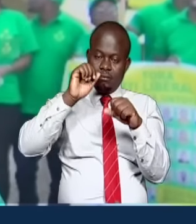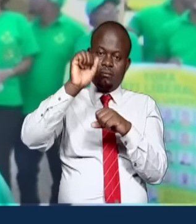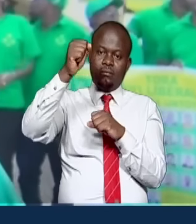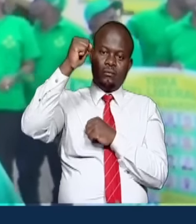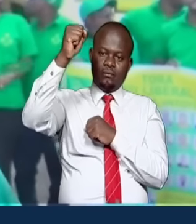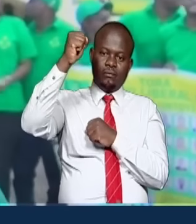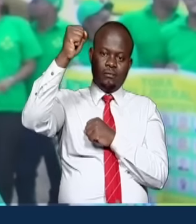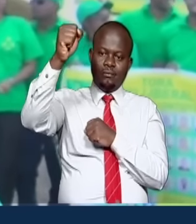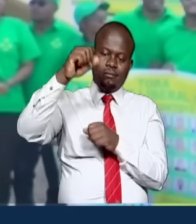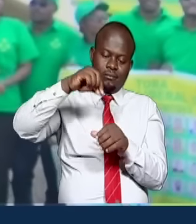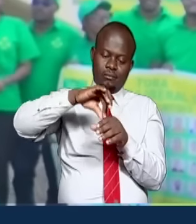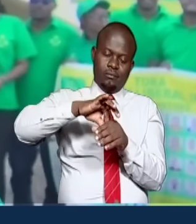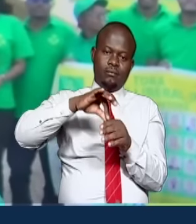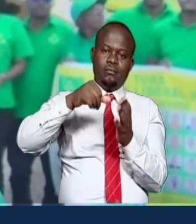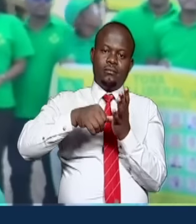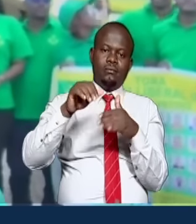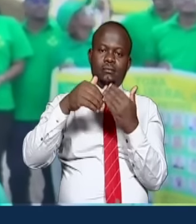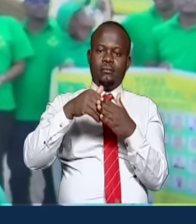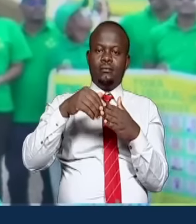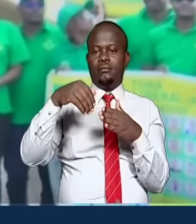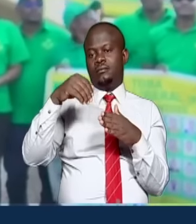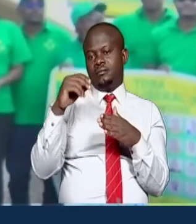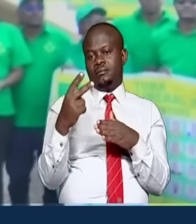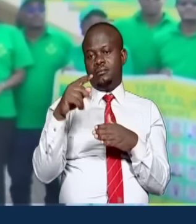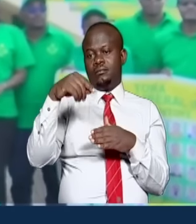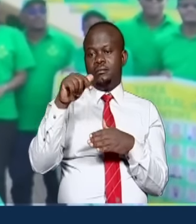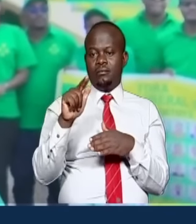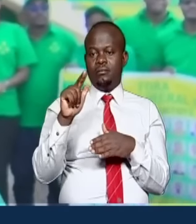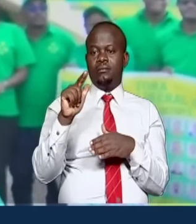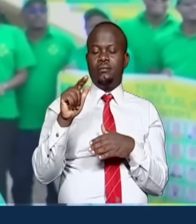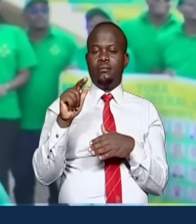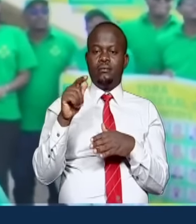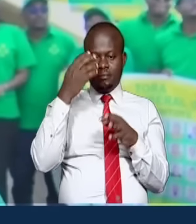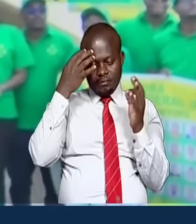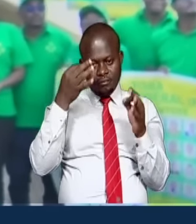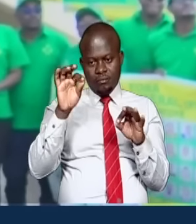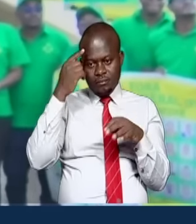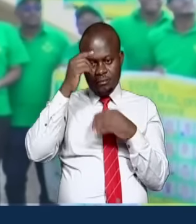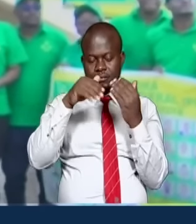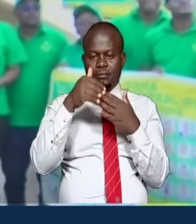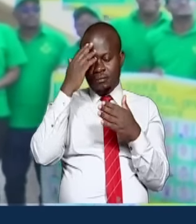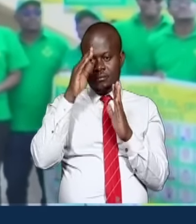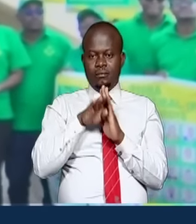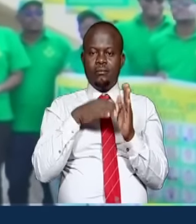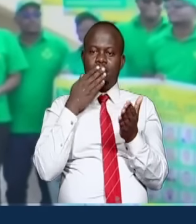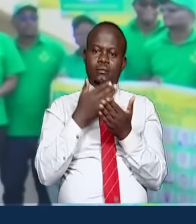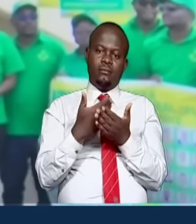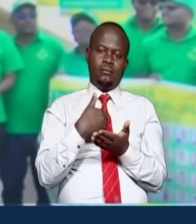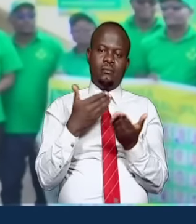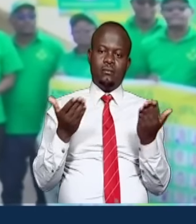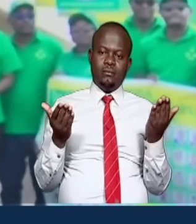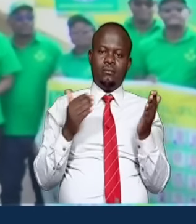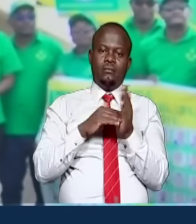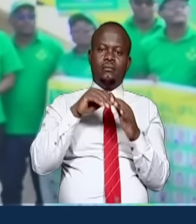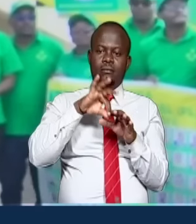gipfunsi, cya kabiri ni ugutora ishyaka riharanira kwishyira ukizana kwa buri muntu PL kubera gahunda nziza tubafitiye,